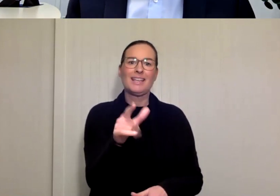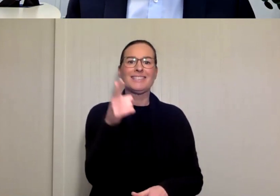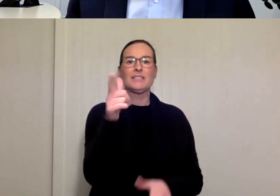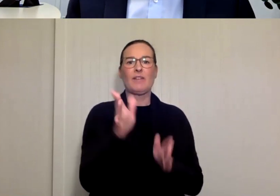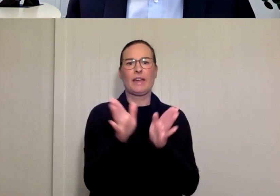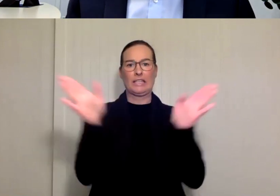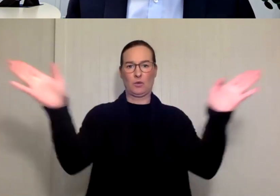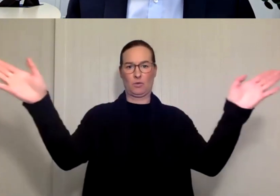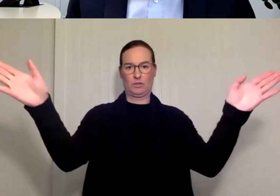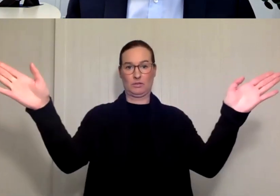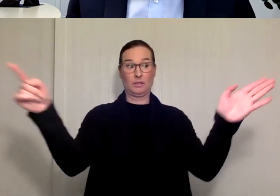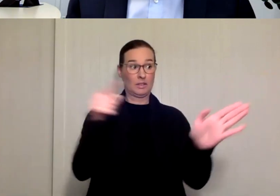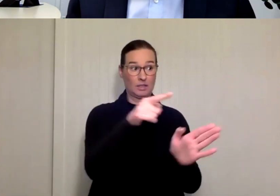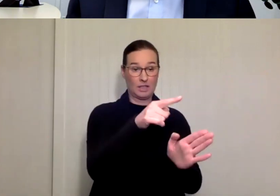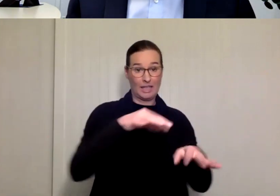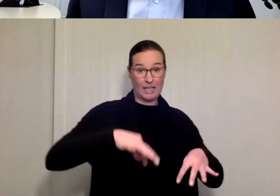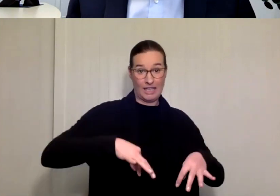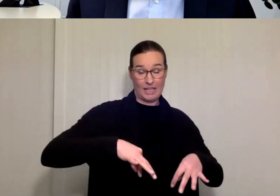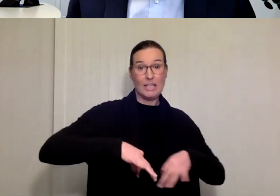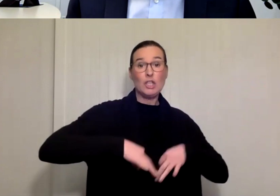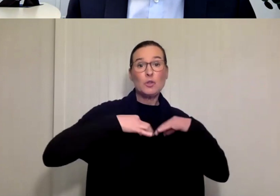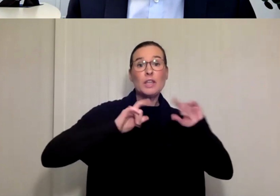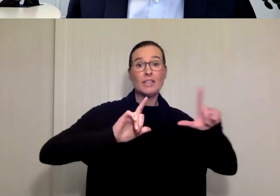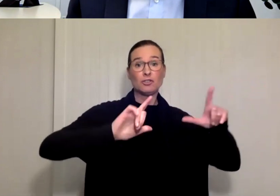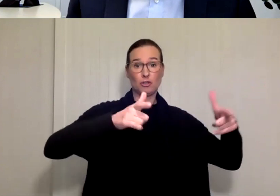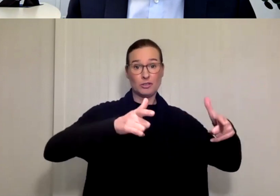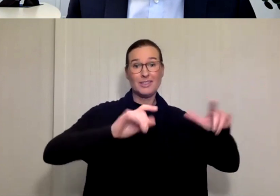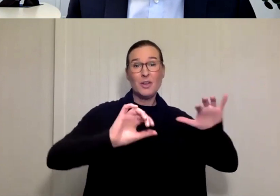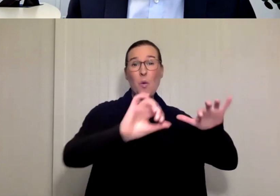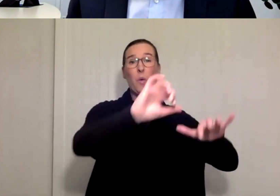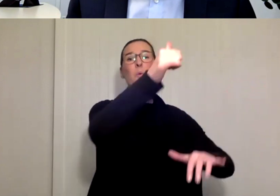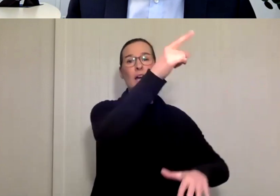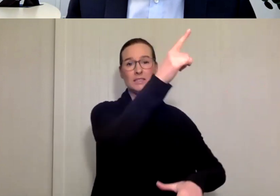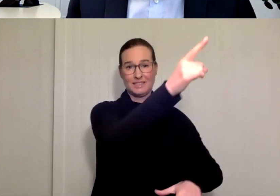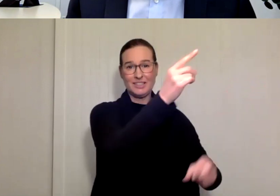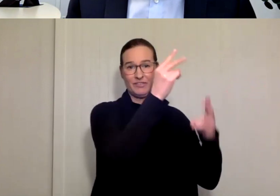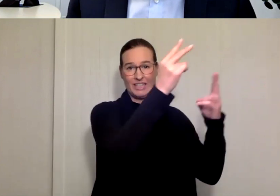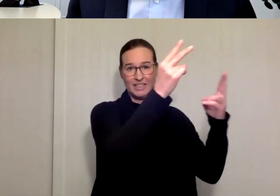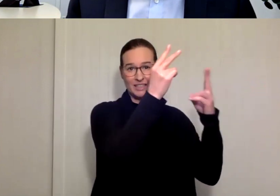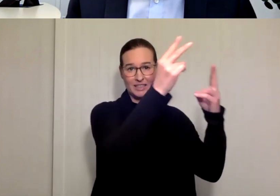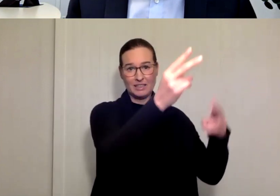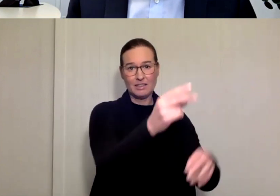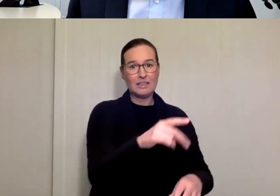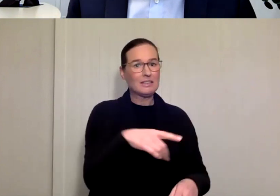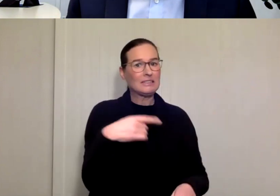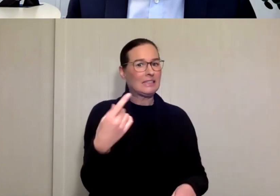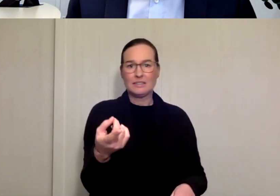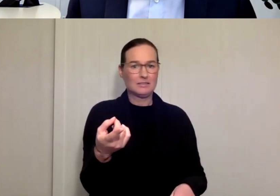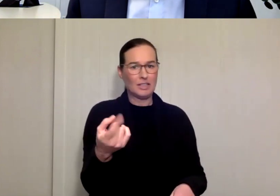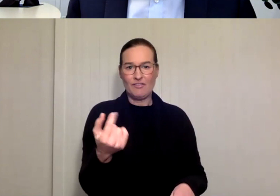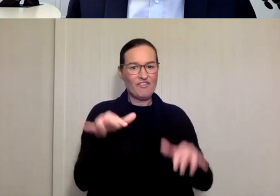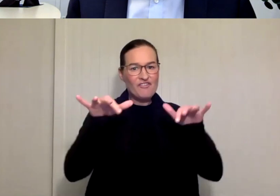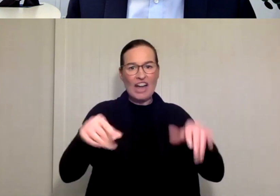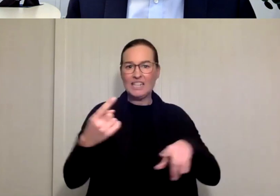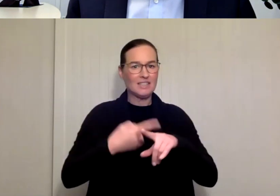Ist wirklich der Gesundheitsschutz die oberste Prämisse, dann hätten wir niedrige Fallzahlen und hätten wir einen Zero-Covid versucht anzustreben, weil dann